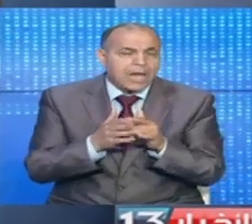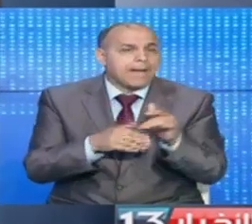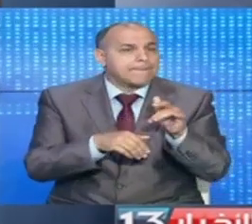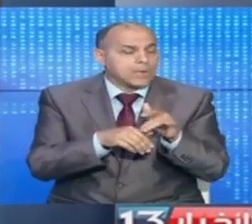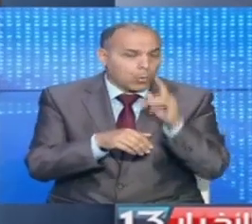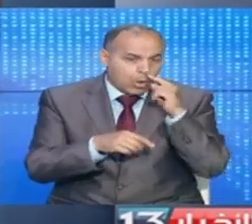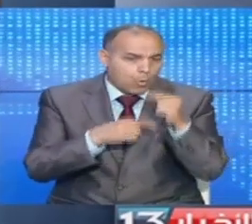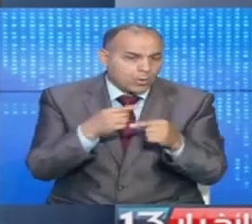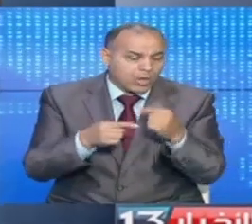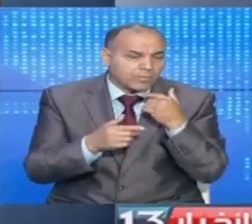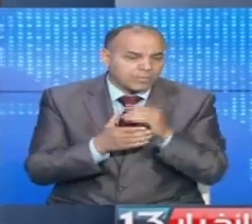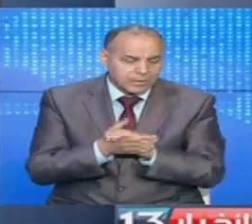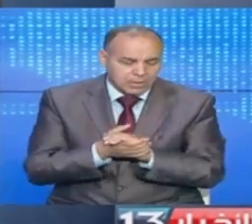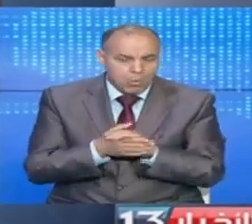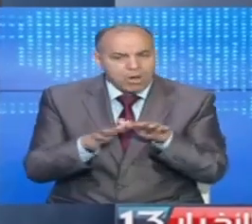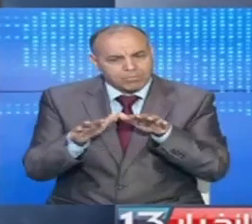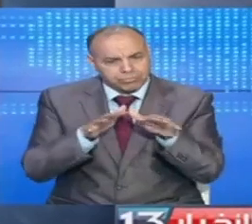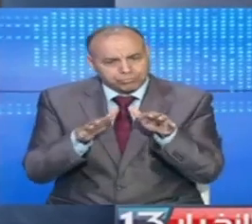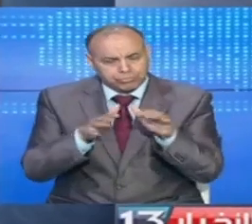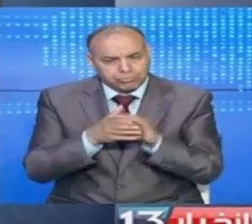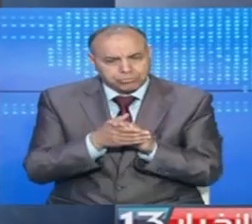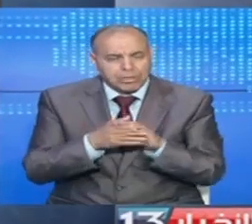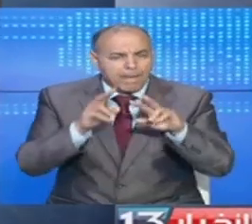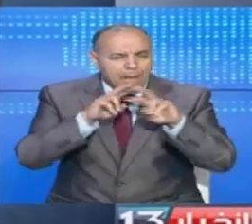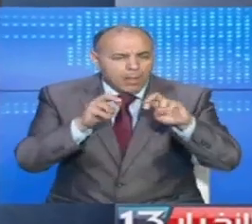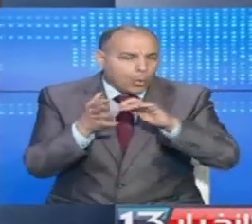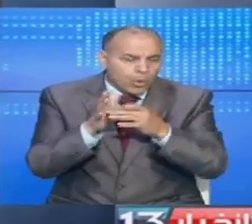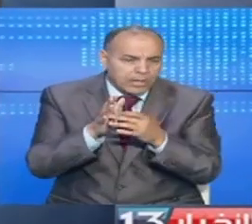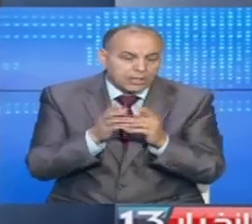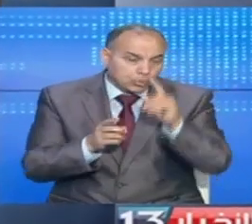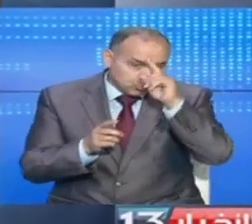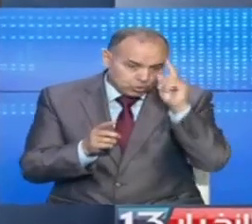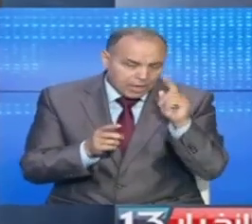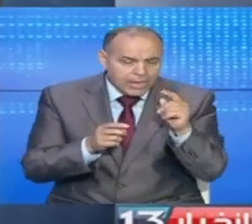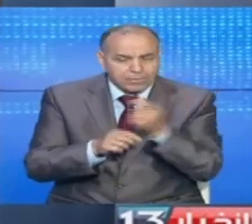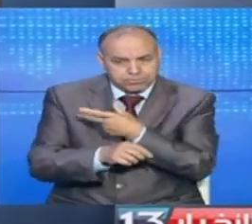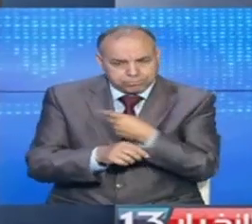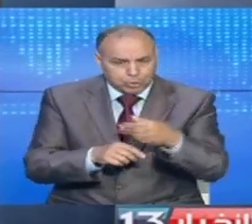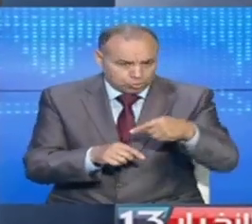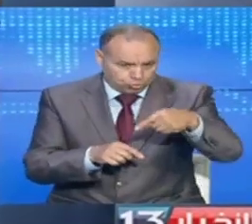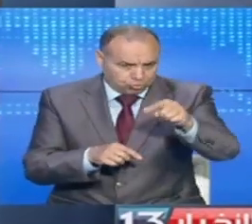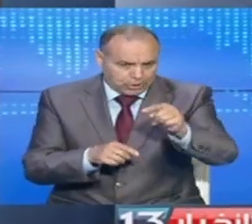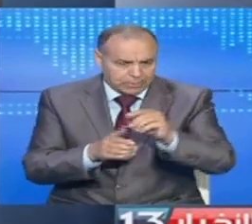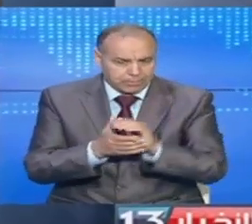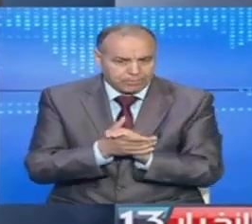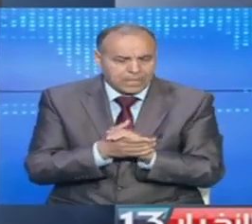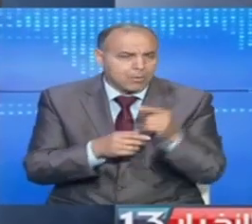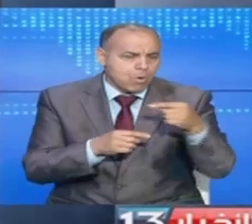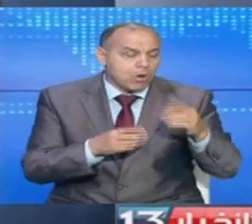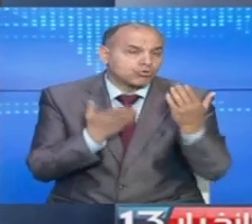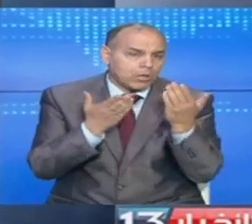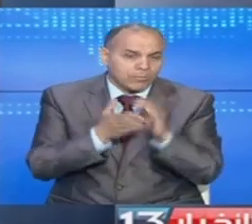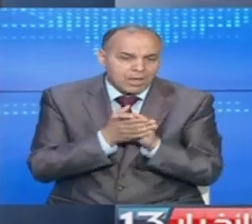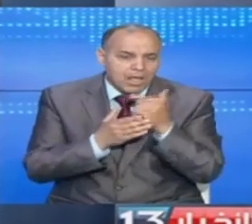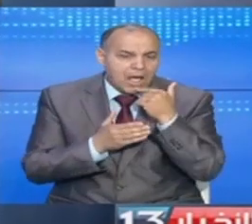جديده واجراء انا كامل اه ان شاء الله التعليم الباقي يكون البيئه لكن